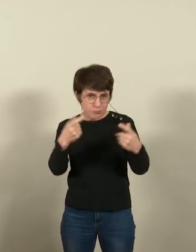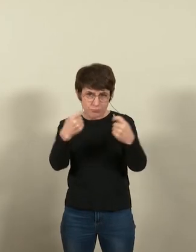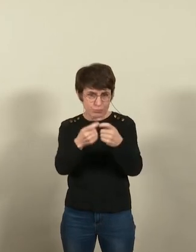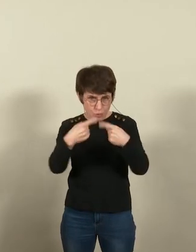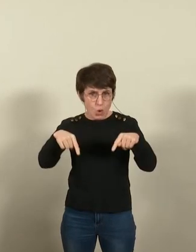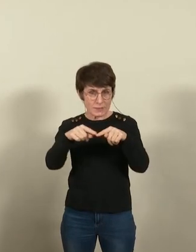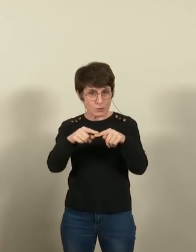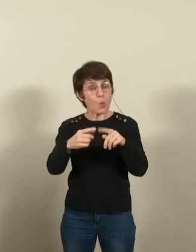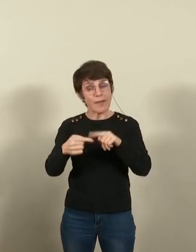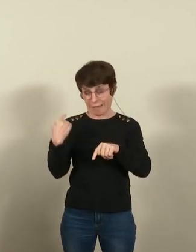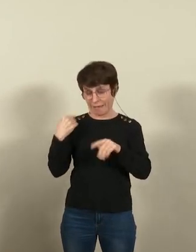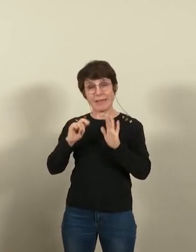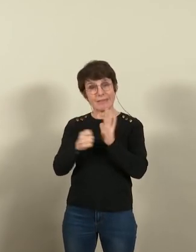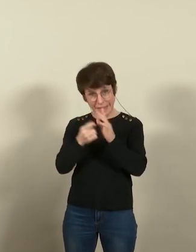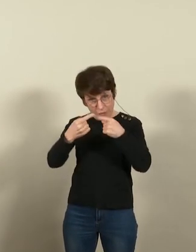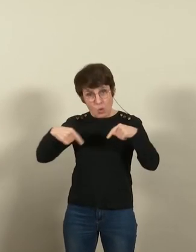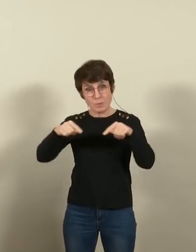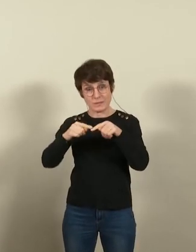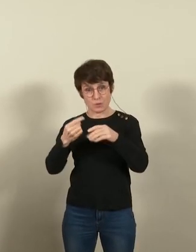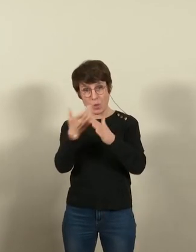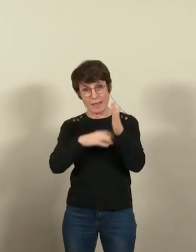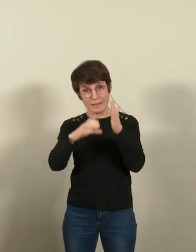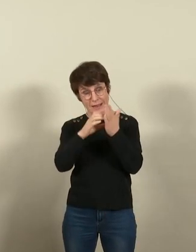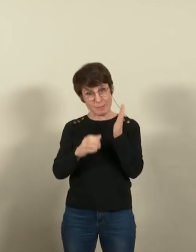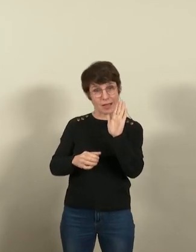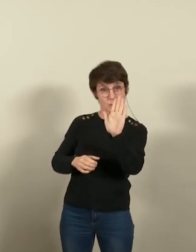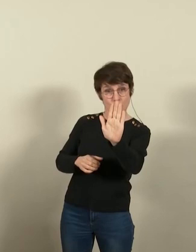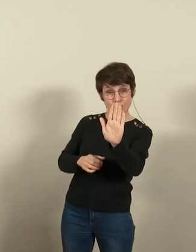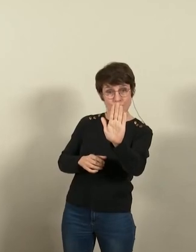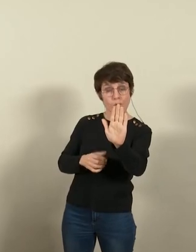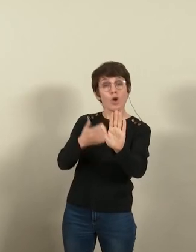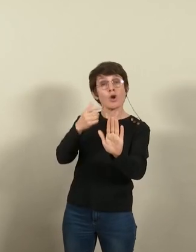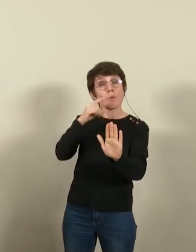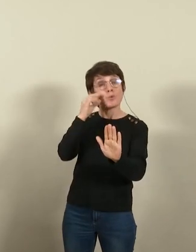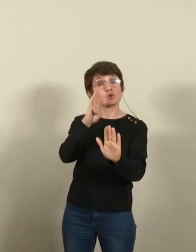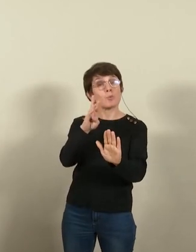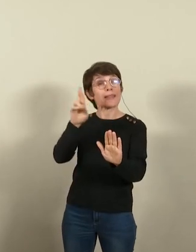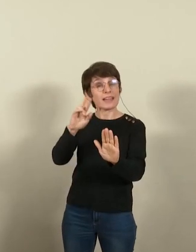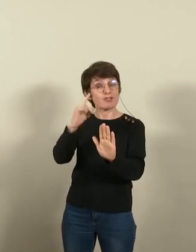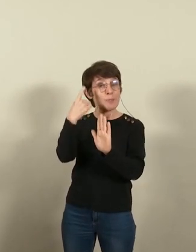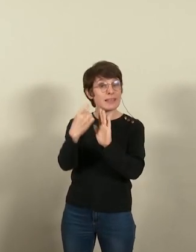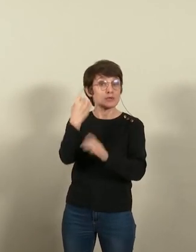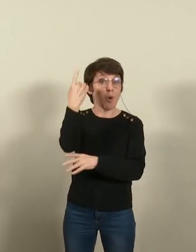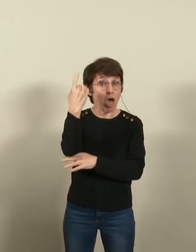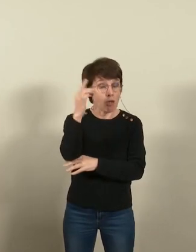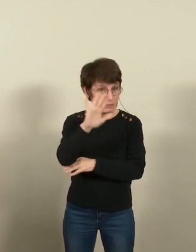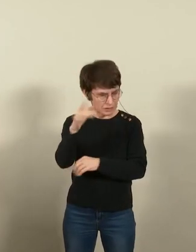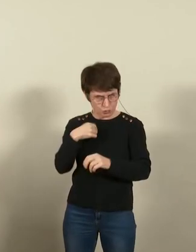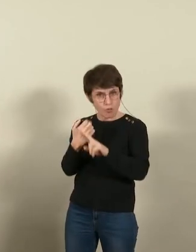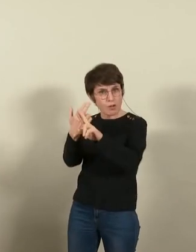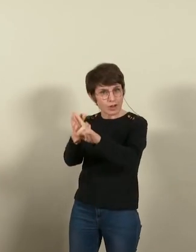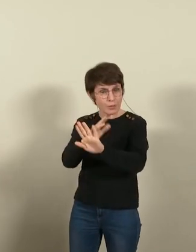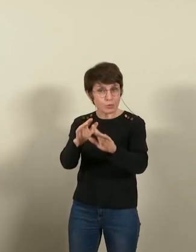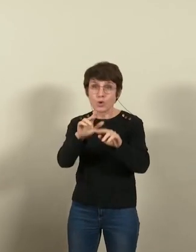commission lors du passage de cette délibération il y a eu qu'une seule question de monsieur benrejeb qui a posé auquel j'ai répondu